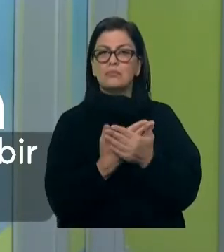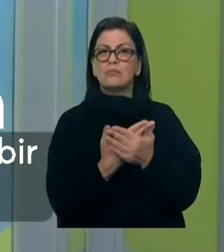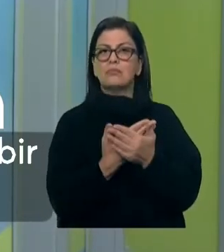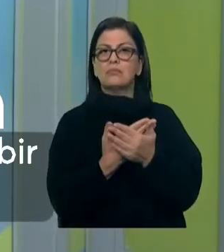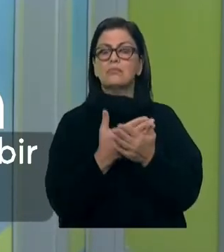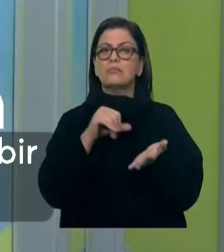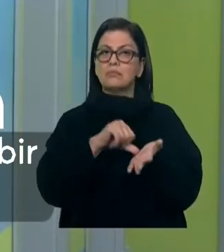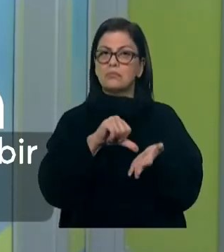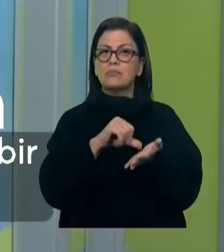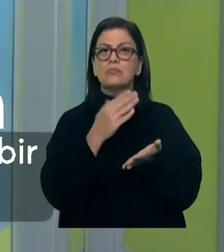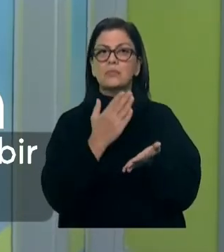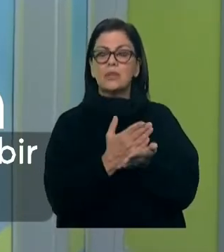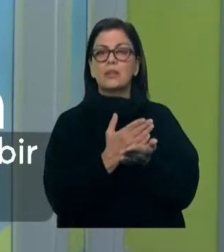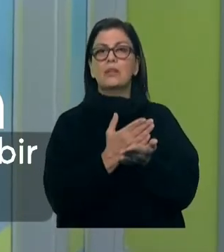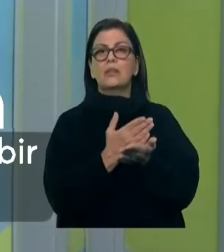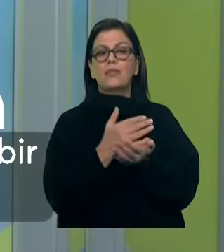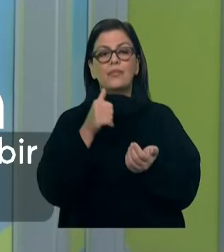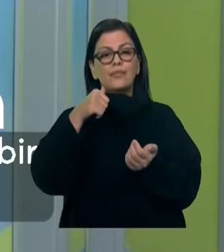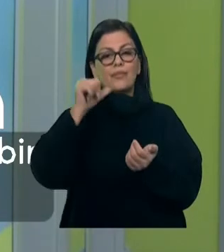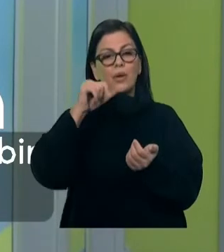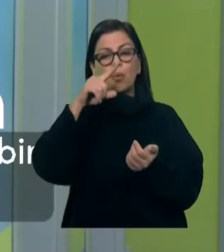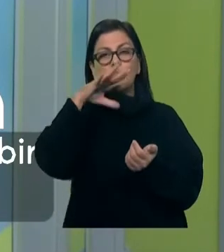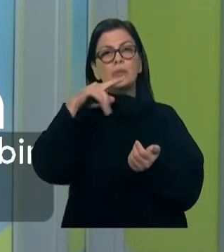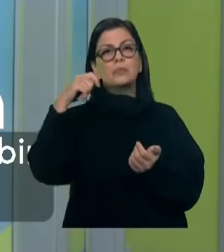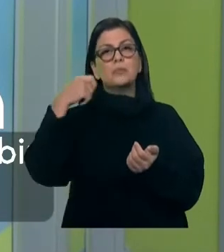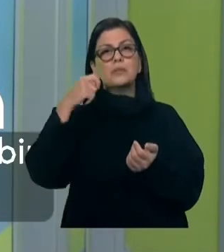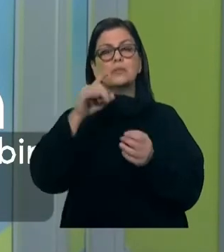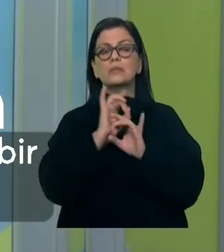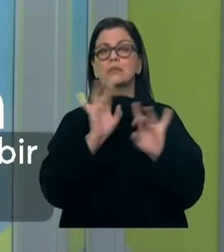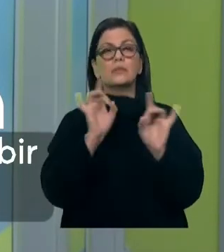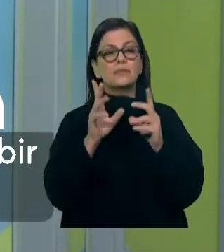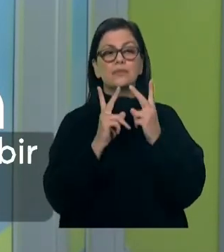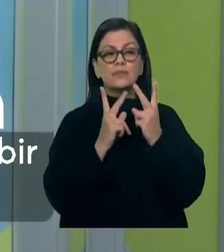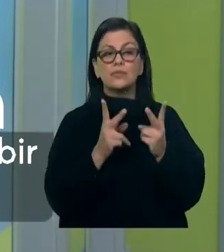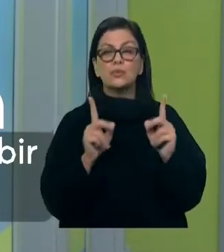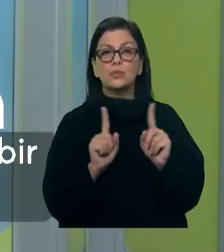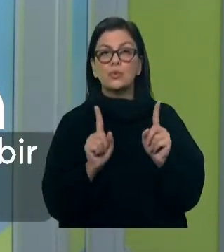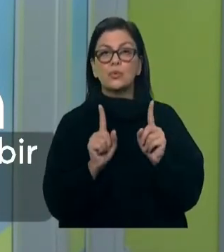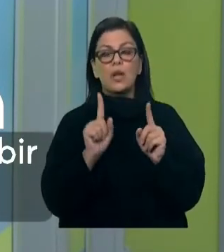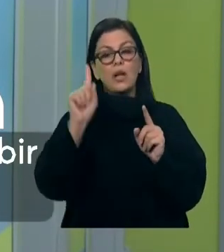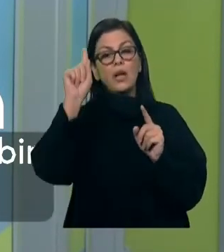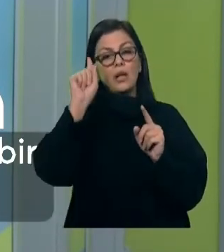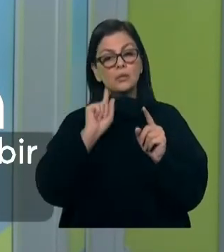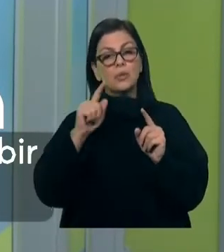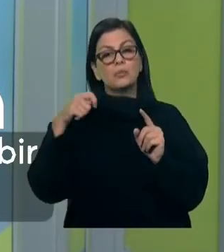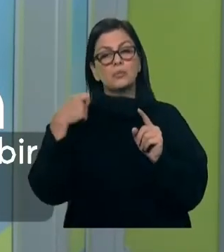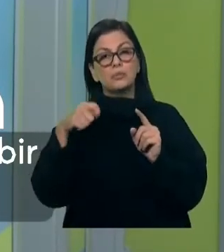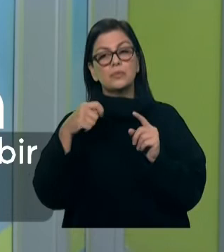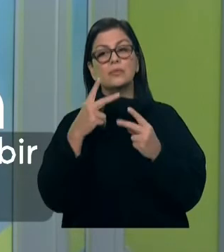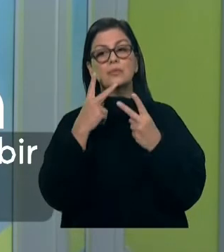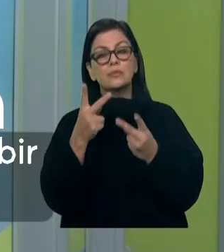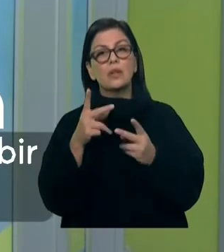rolunda çıxış eləyir. Və dünən Rusiya prezidentinin də açıqlamalarından gördük ki, Azərbaycan prezidentinin açıqlamalarından da gördük